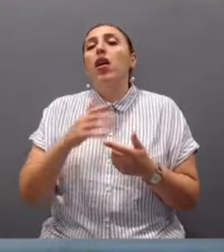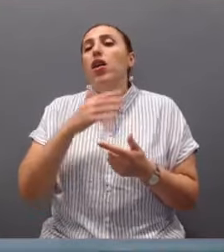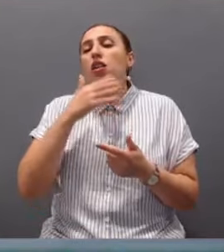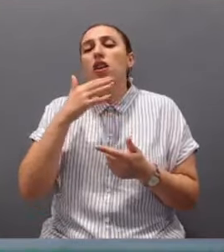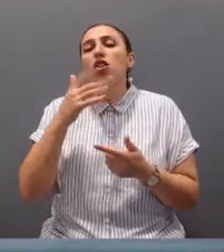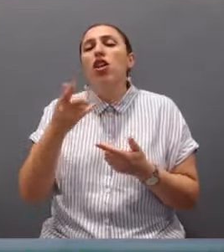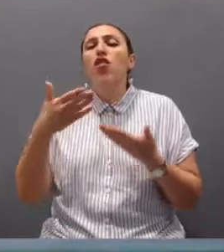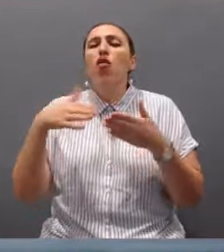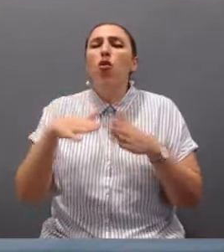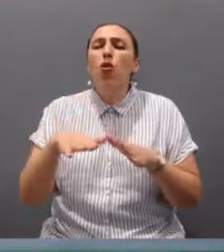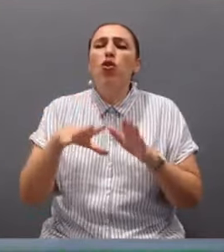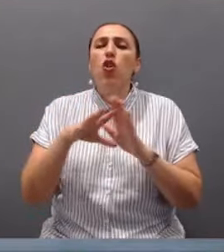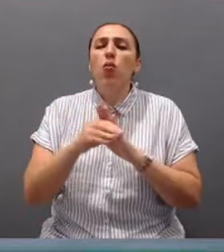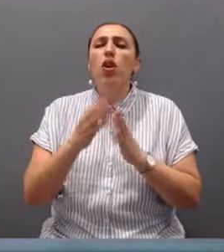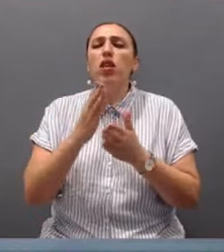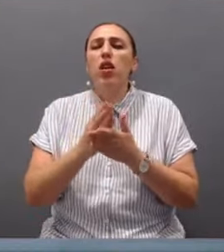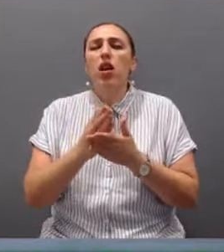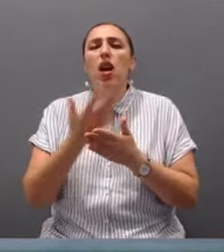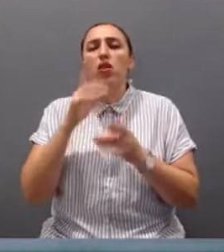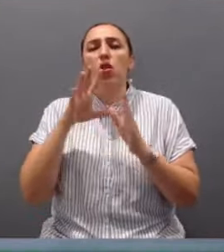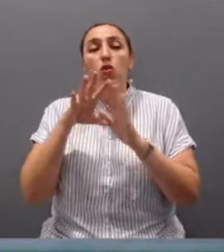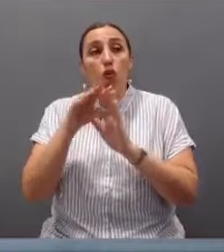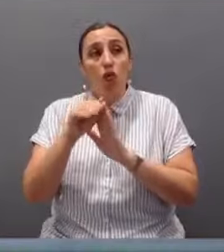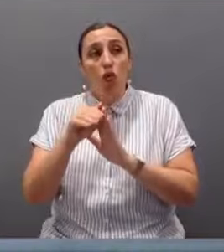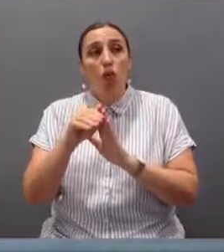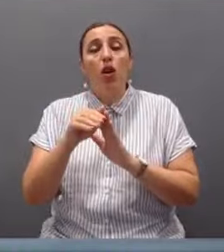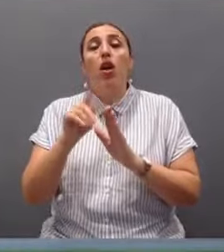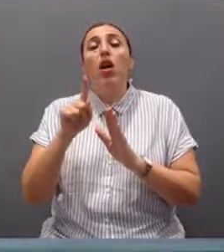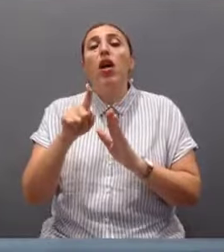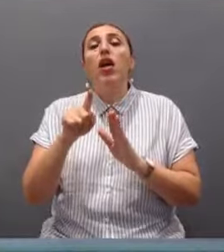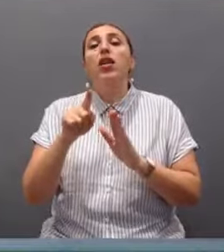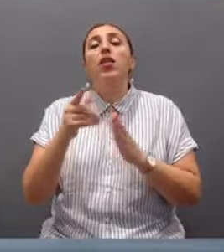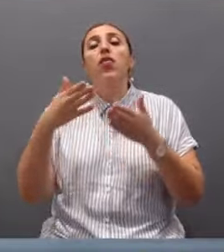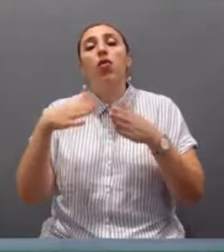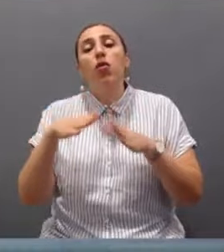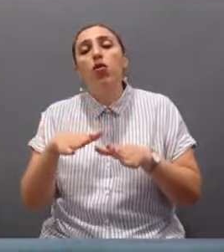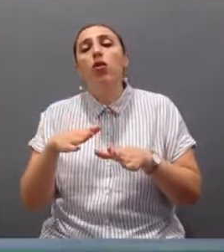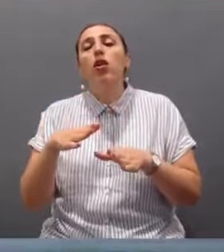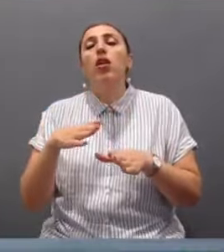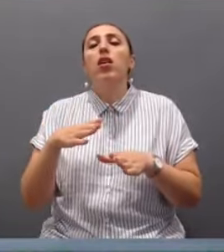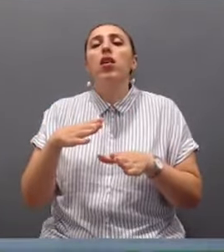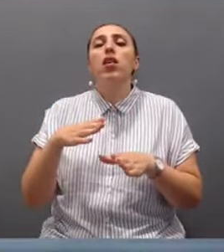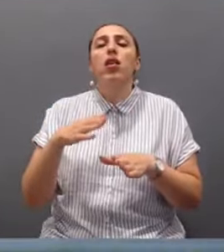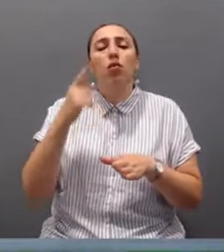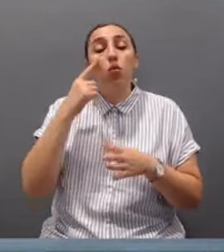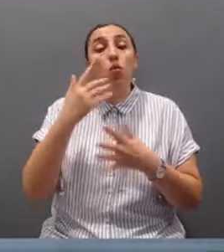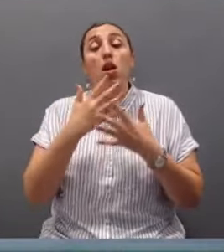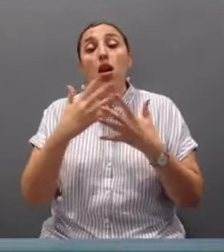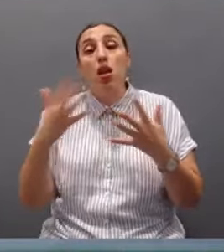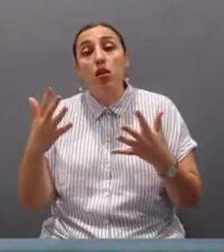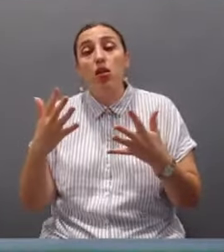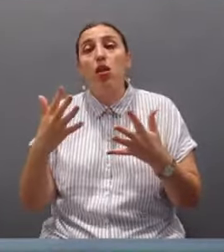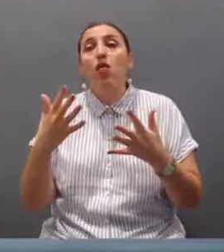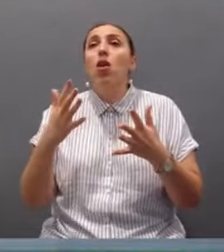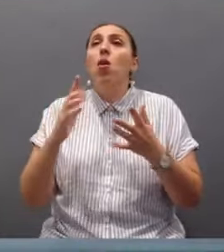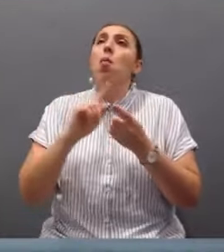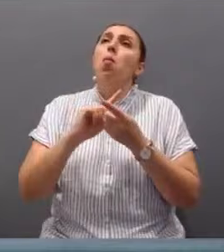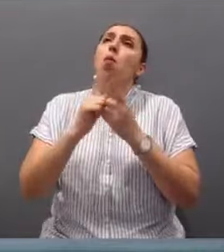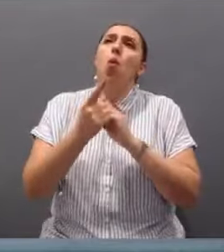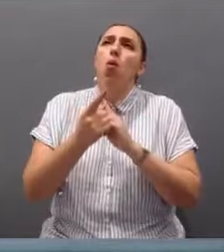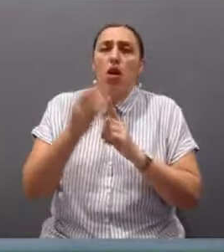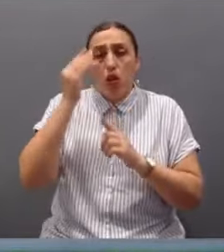կայացման համար խորհրդարանում, այդ շեմերի տակ կա տրամաբանություն, այդ շեմերի զգալի մասը չեմ կարծում, որ ընդհանրապես փոխելու կարիք